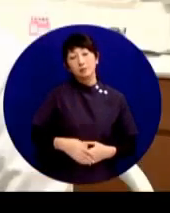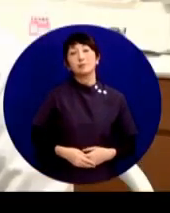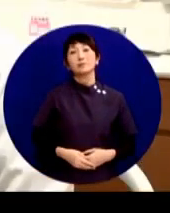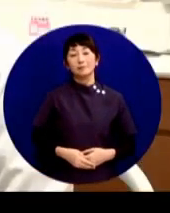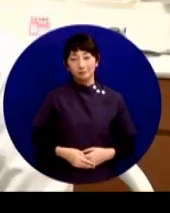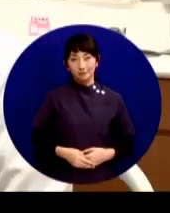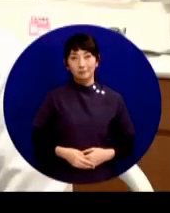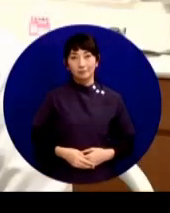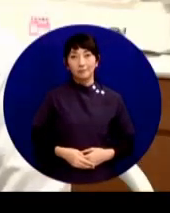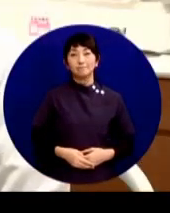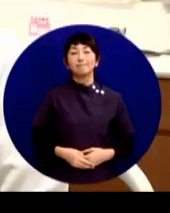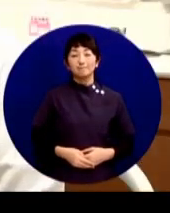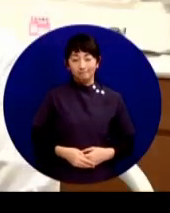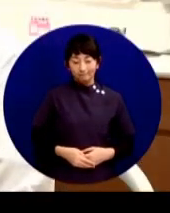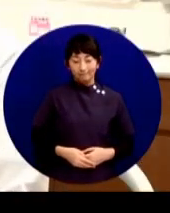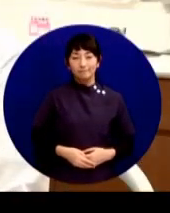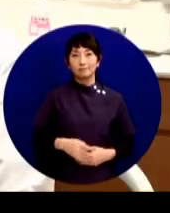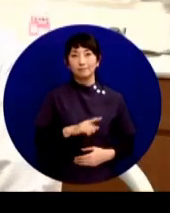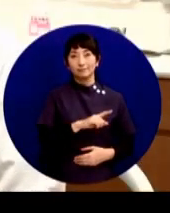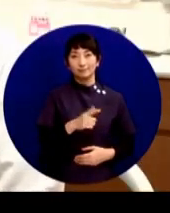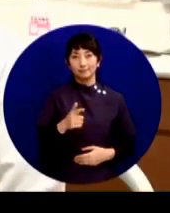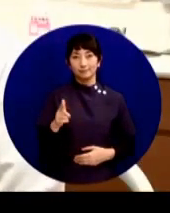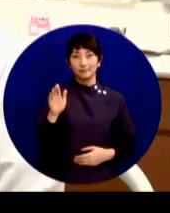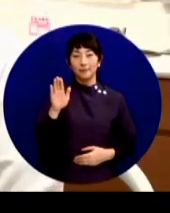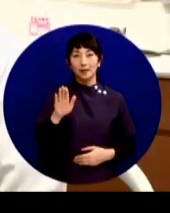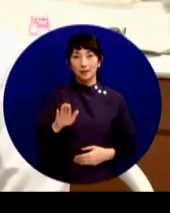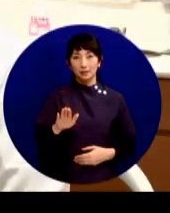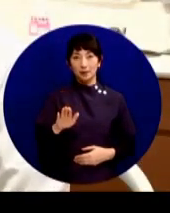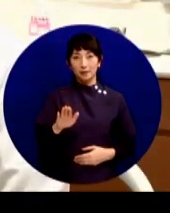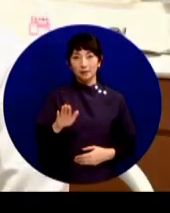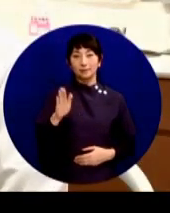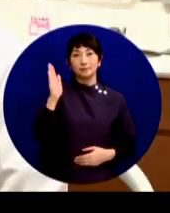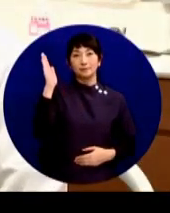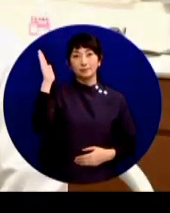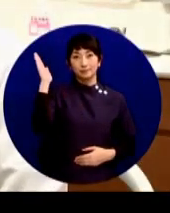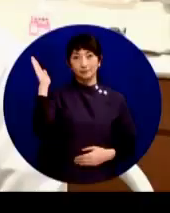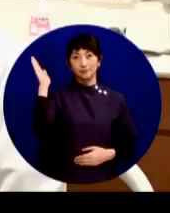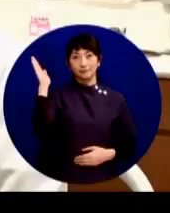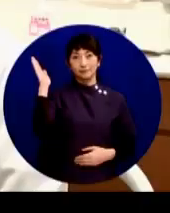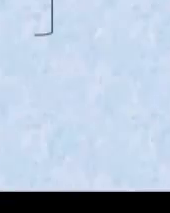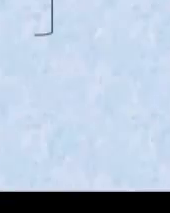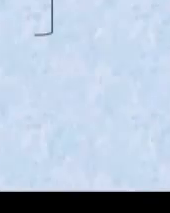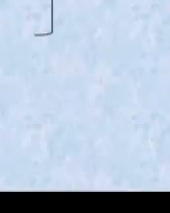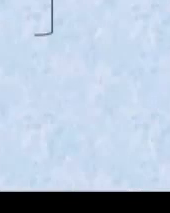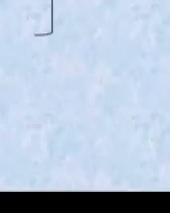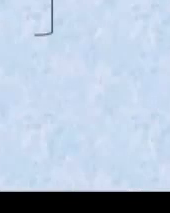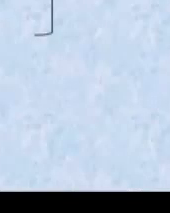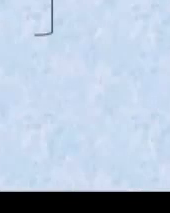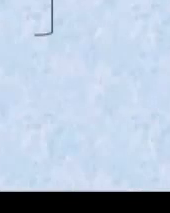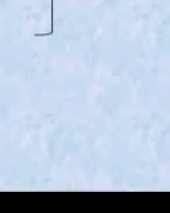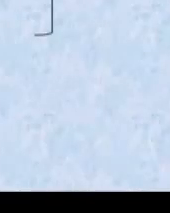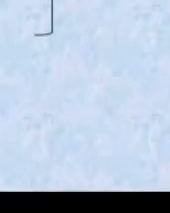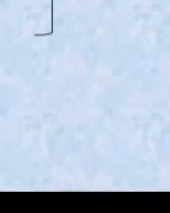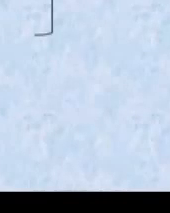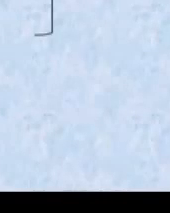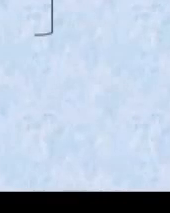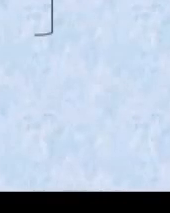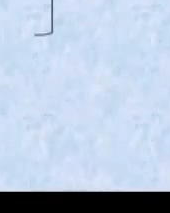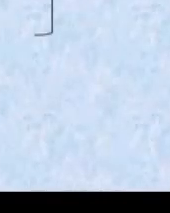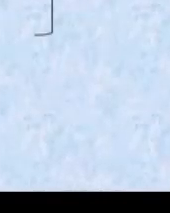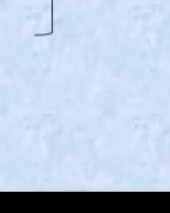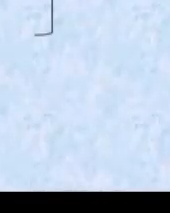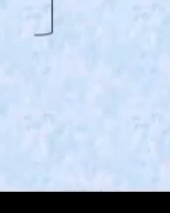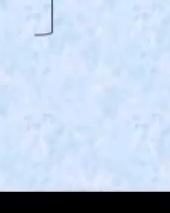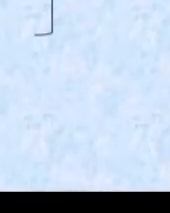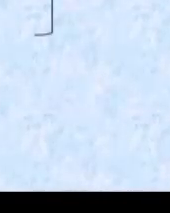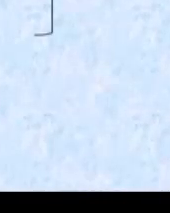い、他のがんと同様で甲状腺がんにも種類がいろいろあるのですが、甲状腺がんの